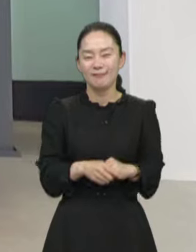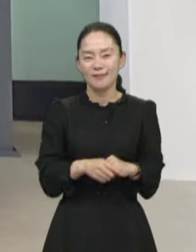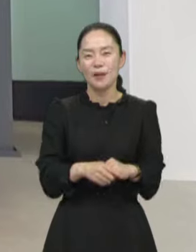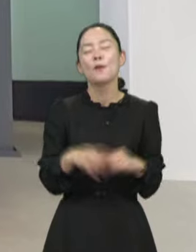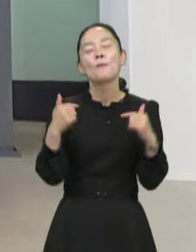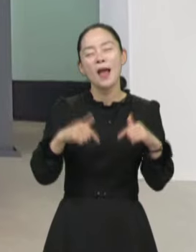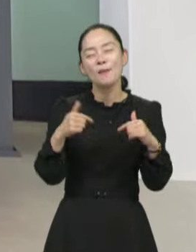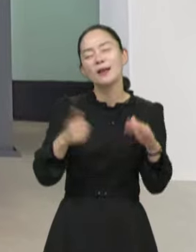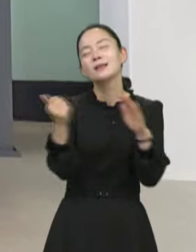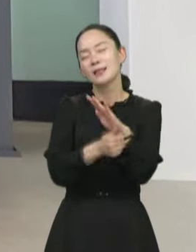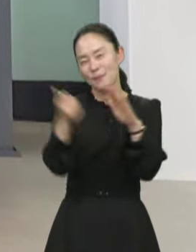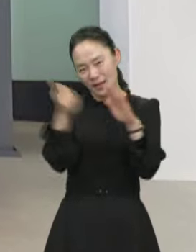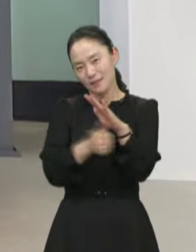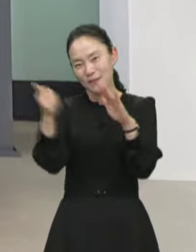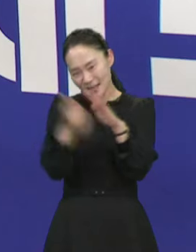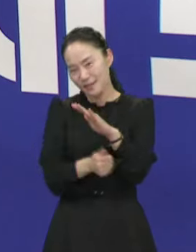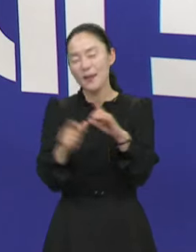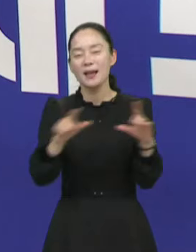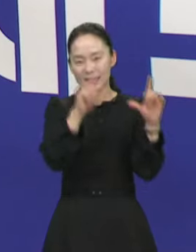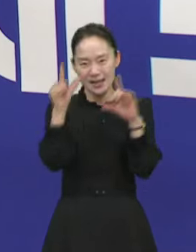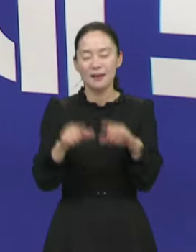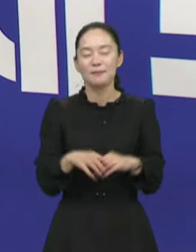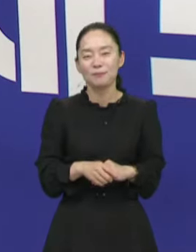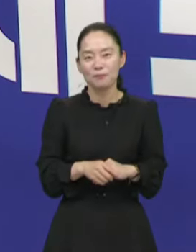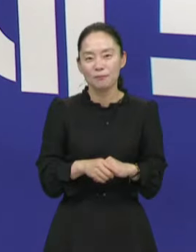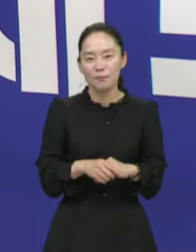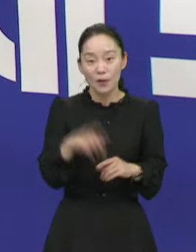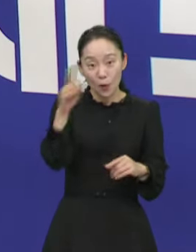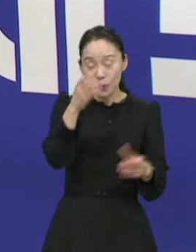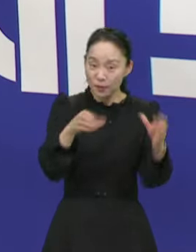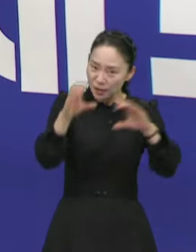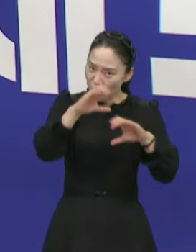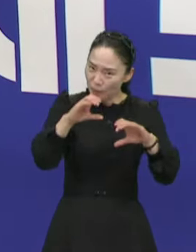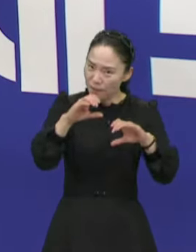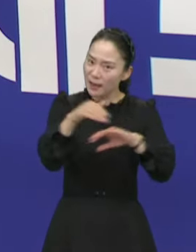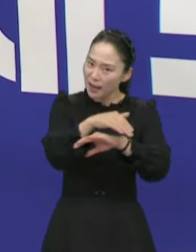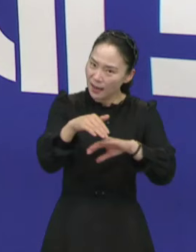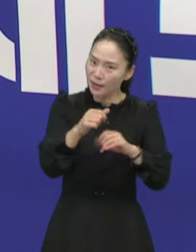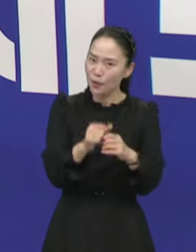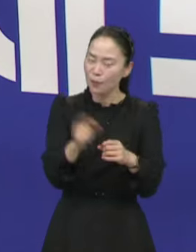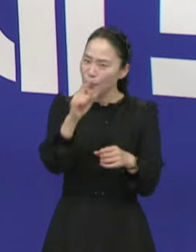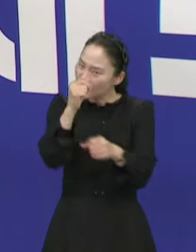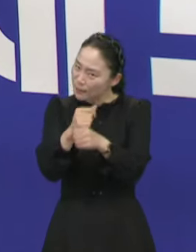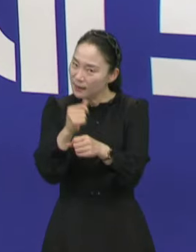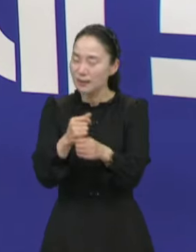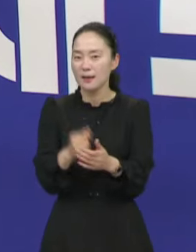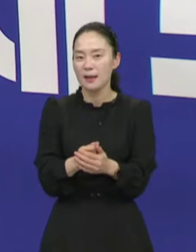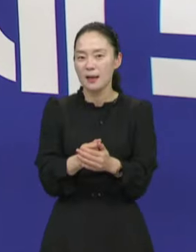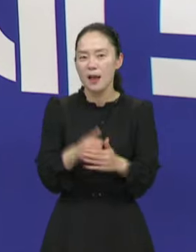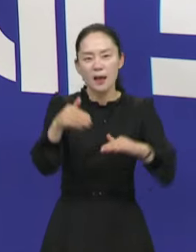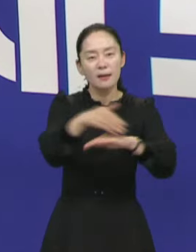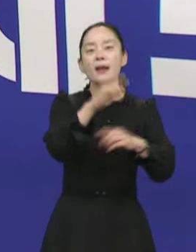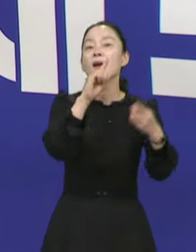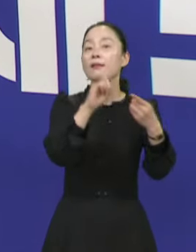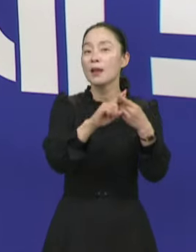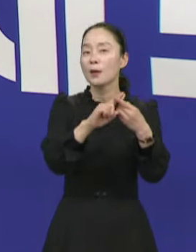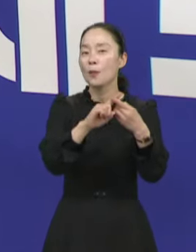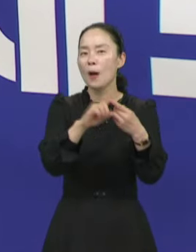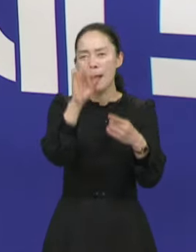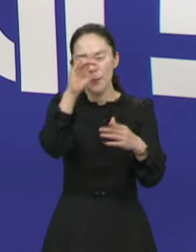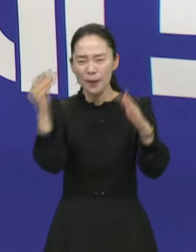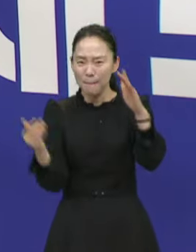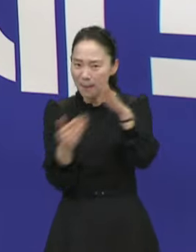매일 매일이 실패하는 삶입니다 제가 어떤 실험을 설계하던 무엇을 만들지간에 내가 계획한 로 한 번에